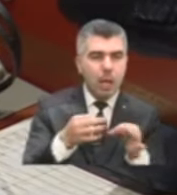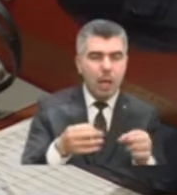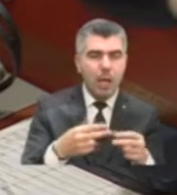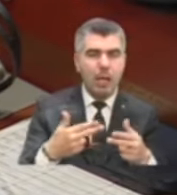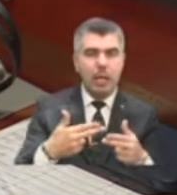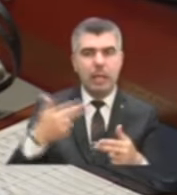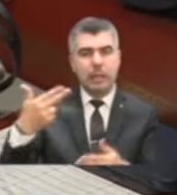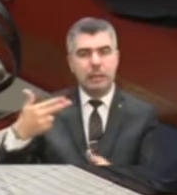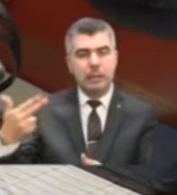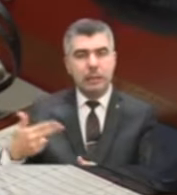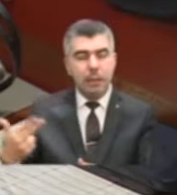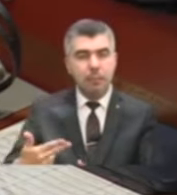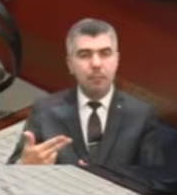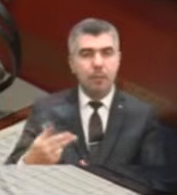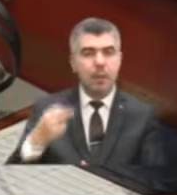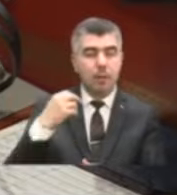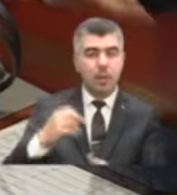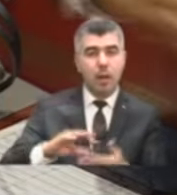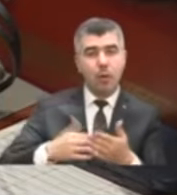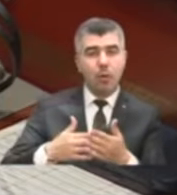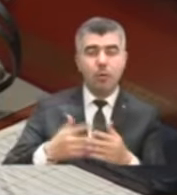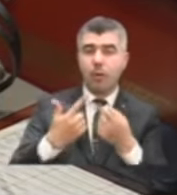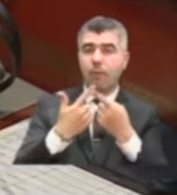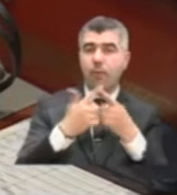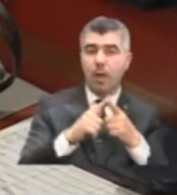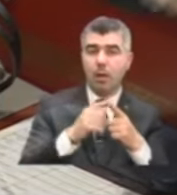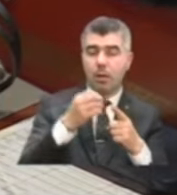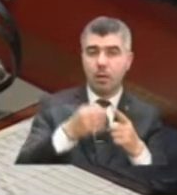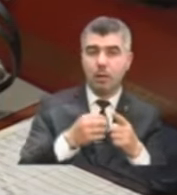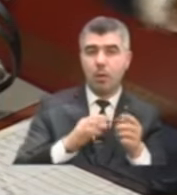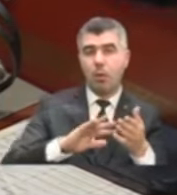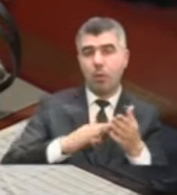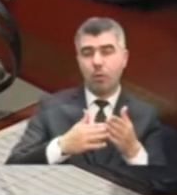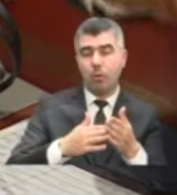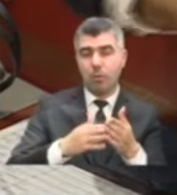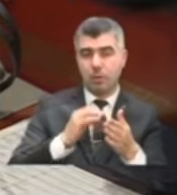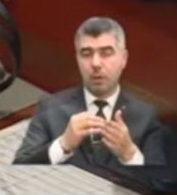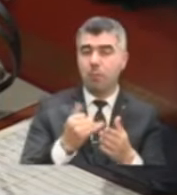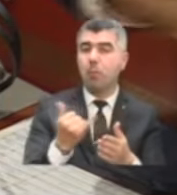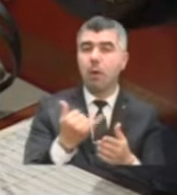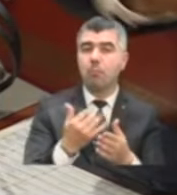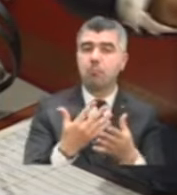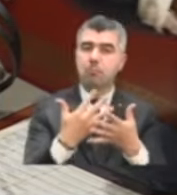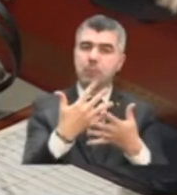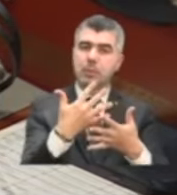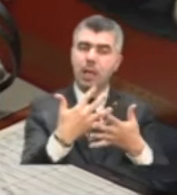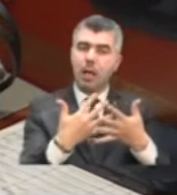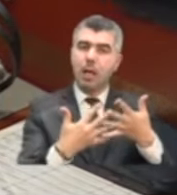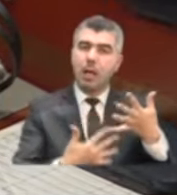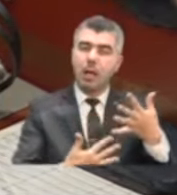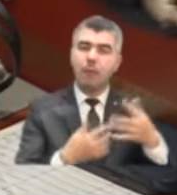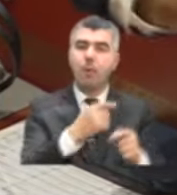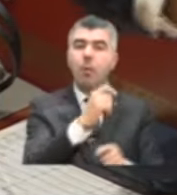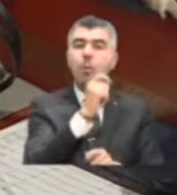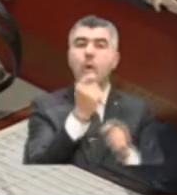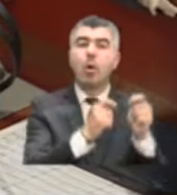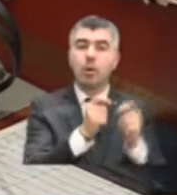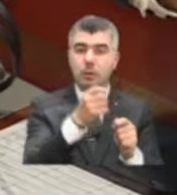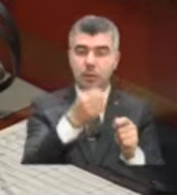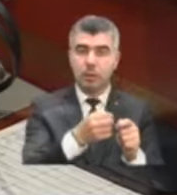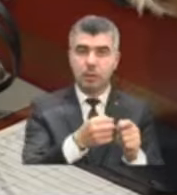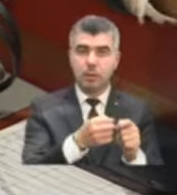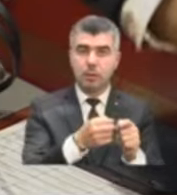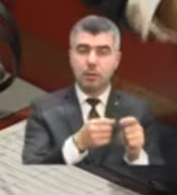فيها المجال الادبي، لان خصك تكتب سيناريو، ومجالات اخرى يعني علميه للكودينغ، ومجموعه ديال المهندسين. يعني هذا مجال كبير وقوي اللي